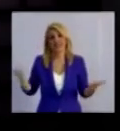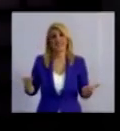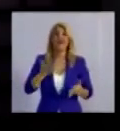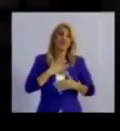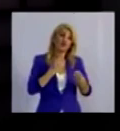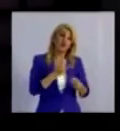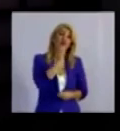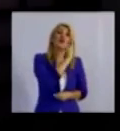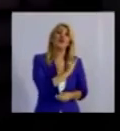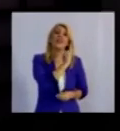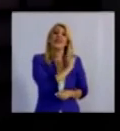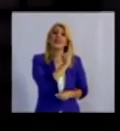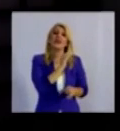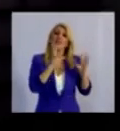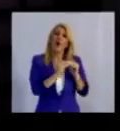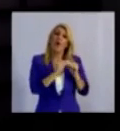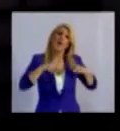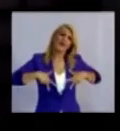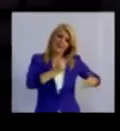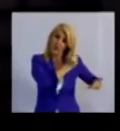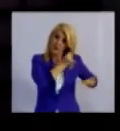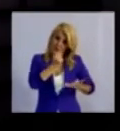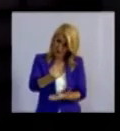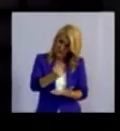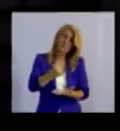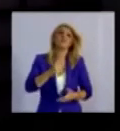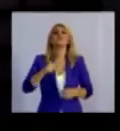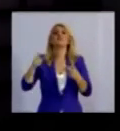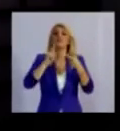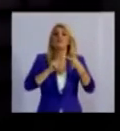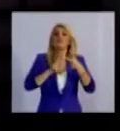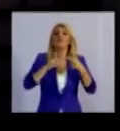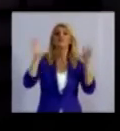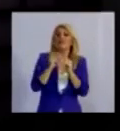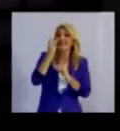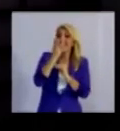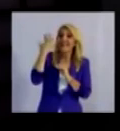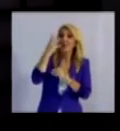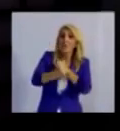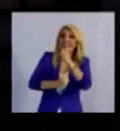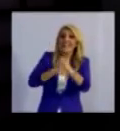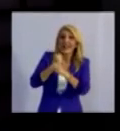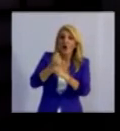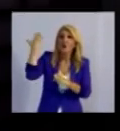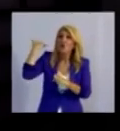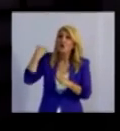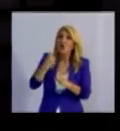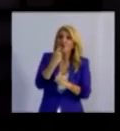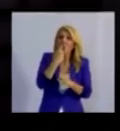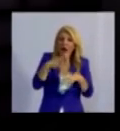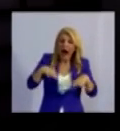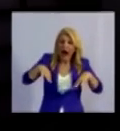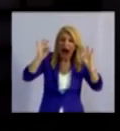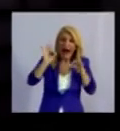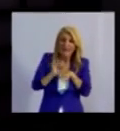χώρα μας, που συμμετέχοντες αυτών των 35 ετών άδραξαν την ευκαιρία από τα πρώτα κιόλας βήματα του φιλόδοξου